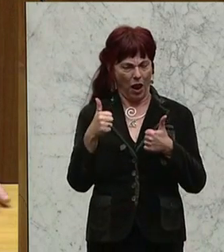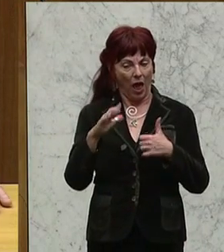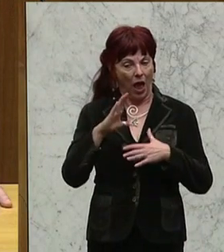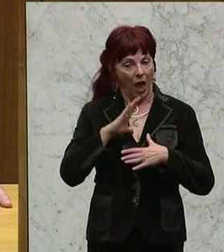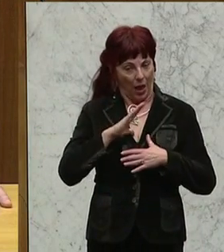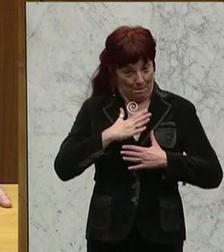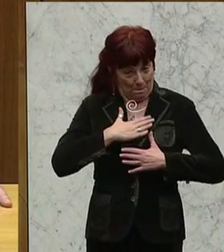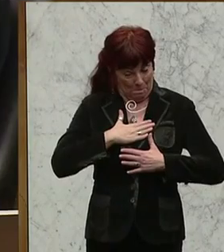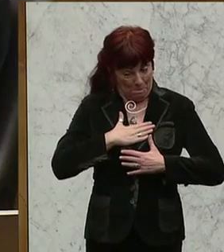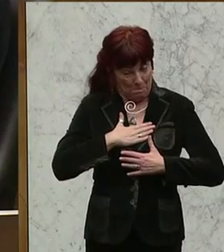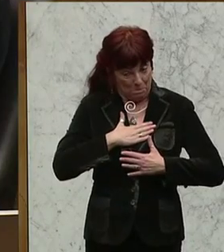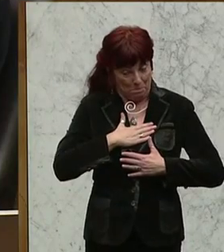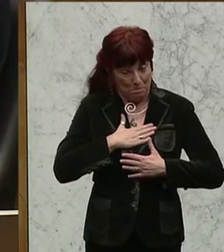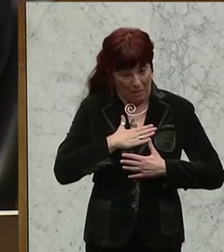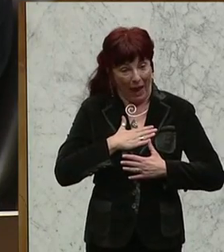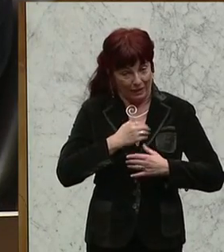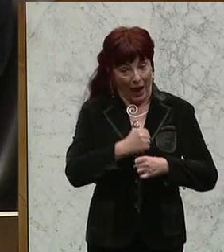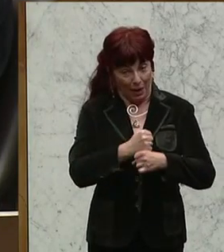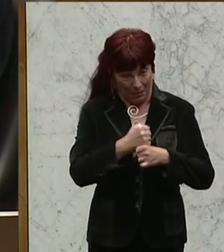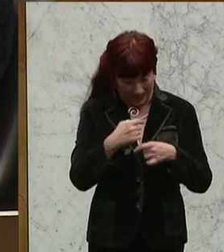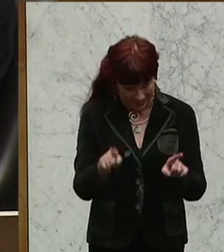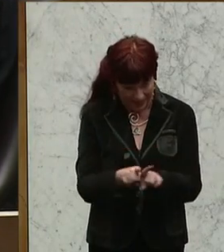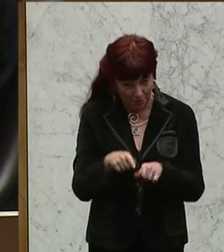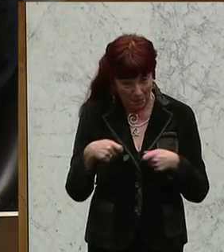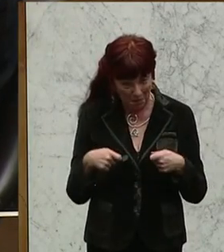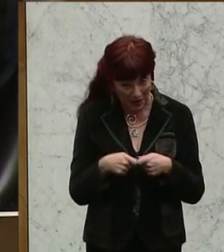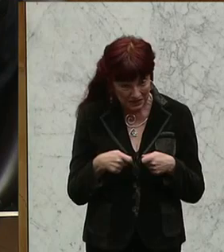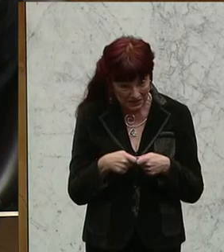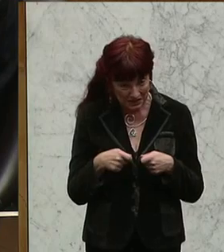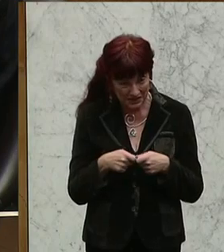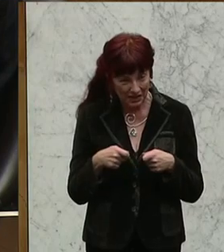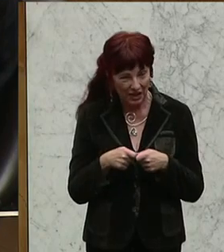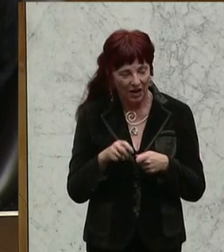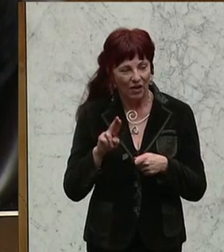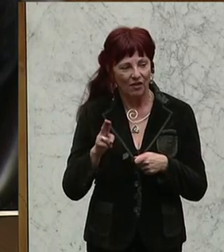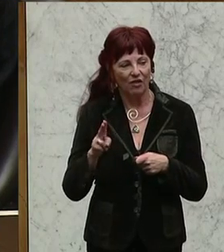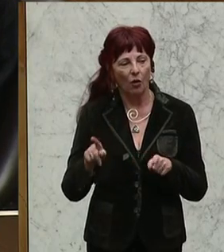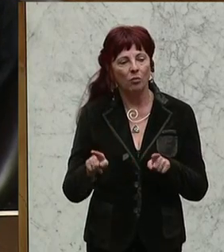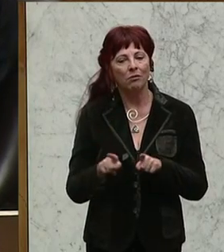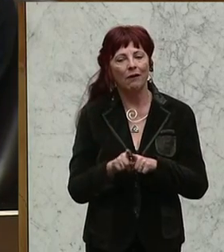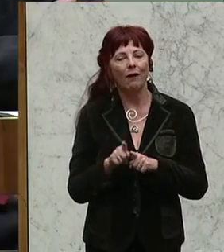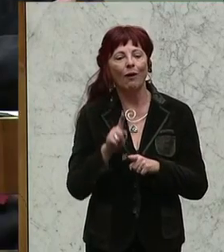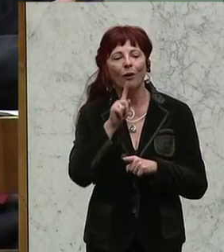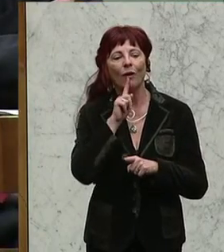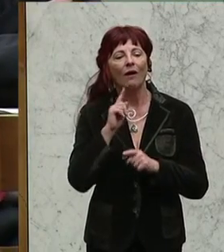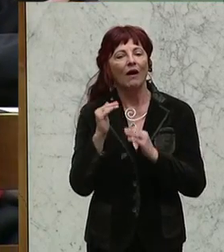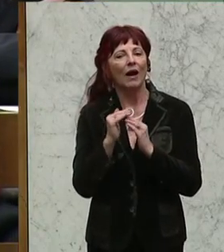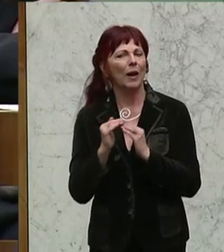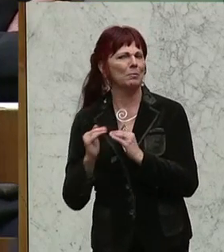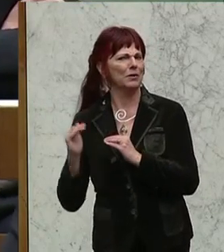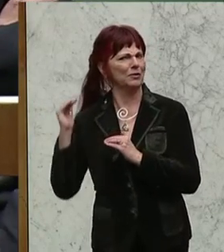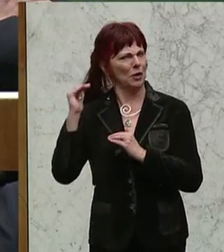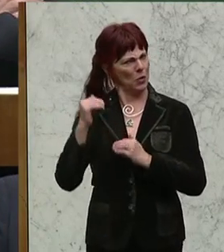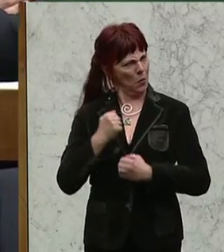Werk anwenden und rezipieren dürfte dadch ein nicht zu leugnend des Quantum von Hochmut dem Satz inne